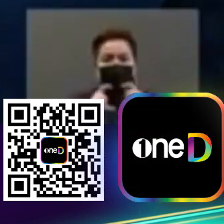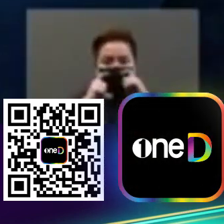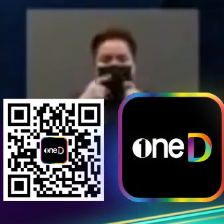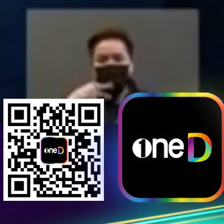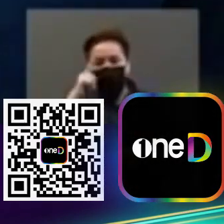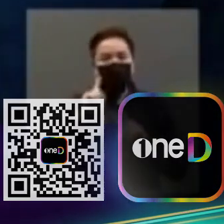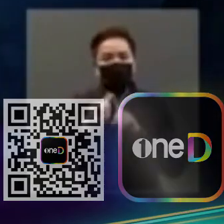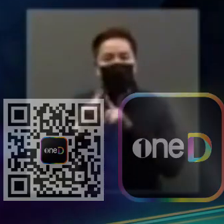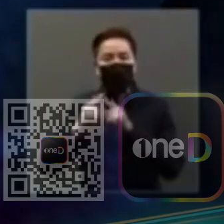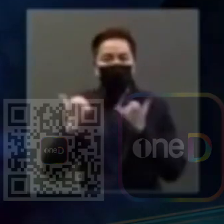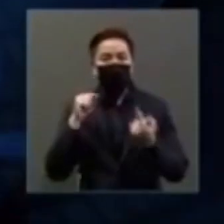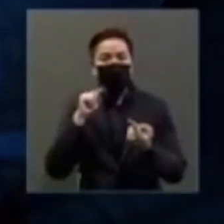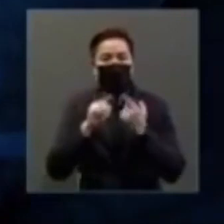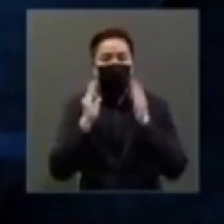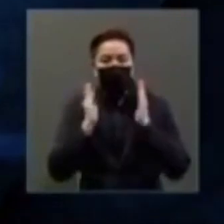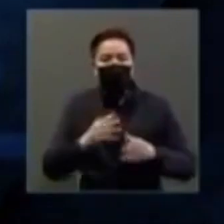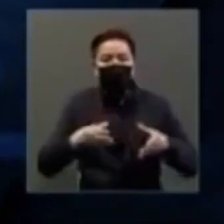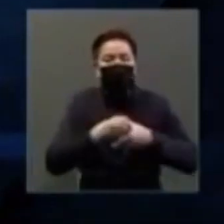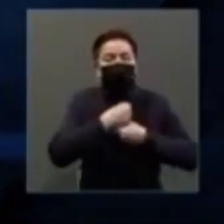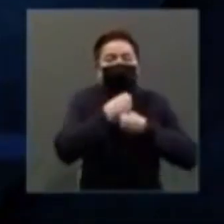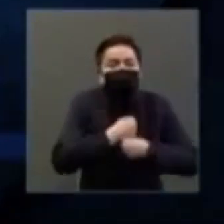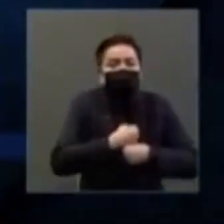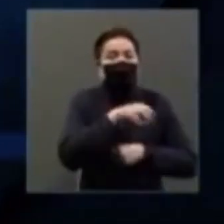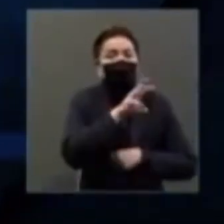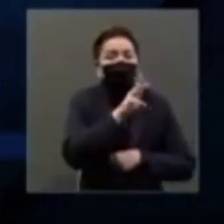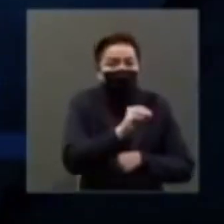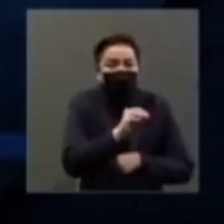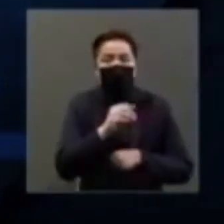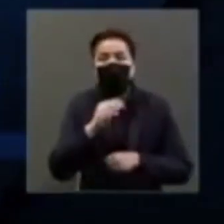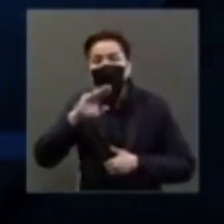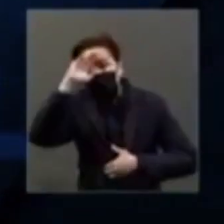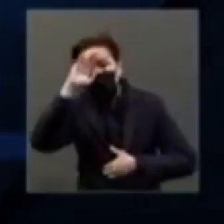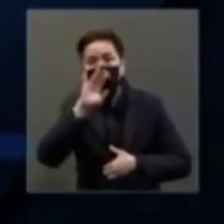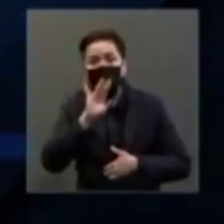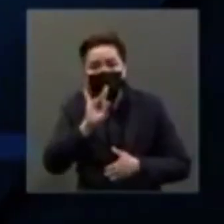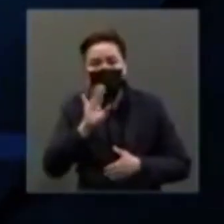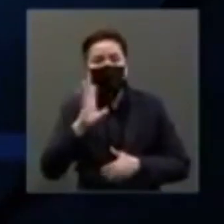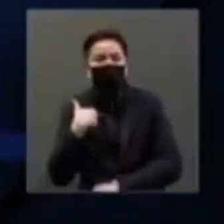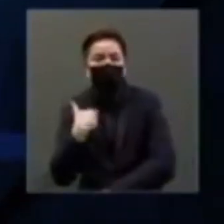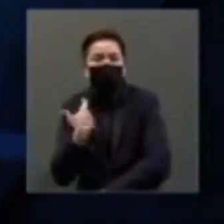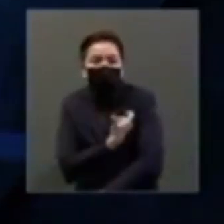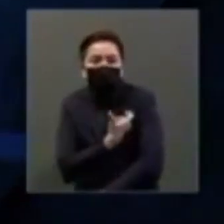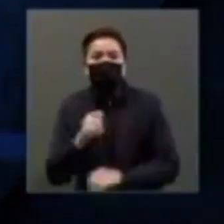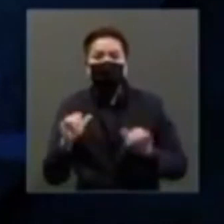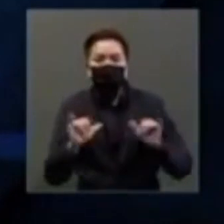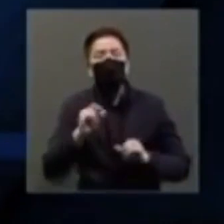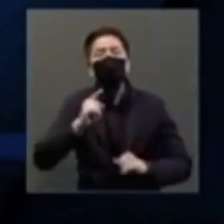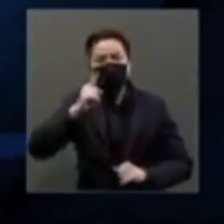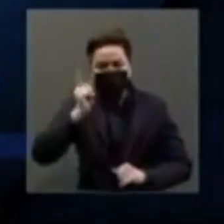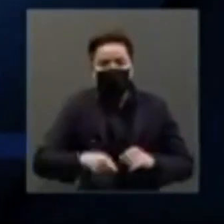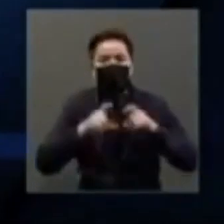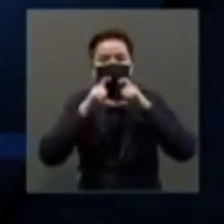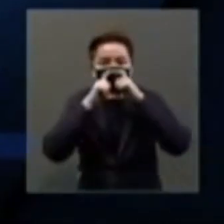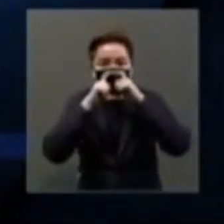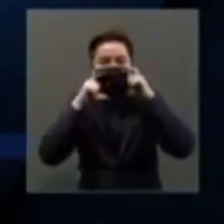ผลต่างๆเหล่านี้นะครับโดยเฉพาะคน 608ที่ไม่ได้รับวัคซีนนะครับผู้ที่ติดเชื้อผู้ที่มีความเสี่ยงสูงอันนี้ต้องใช้